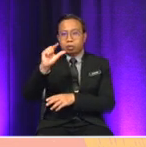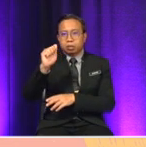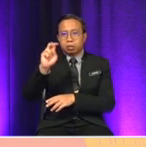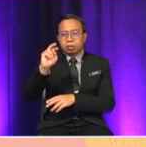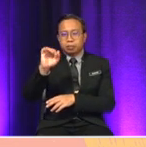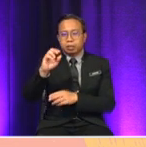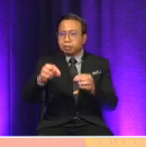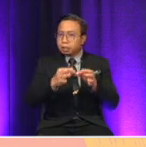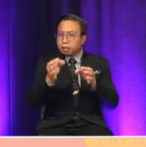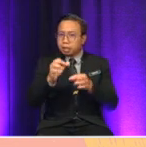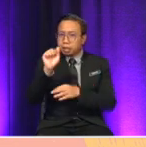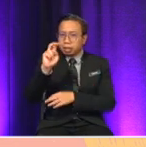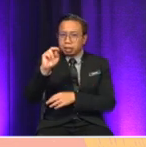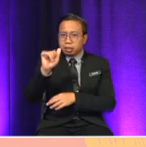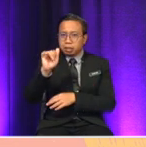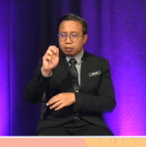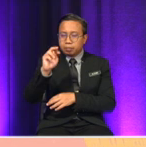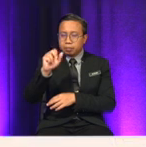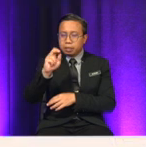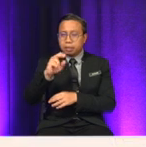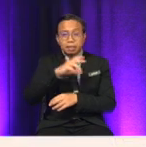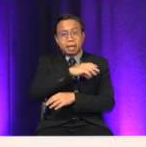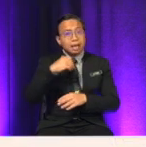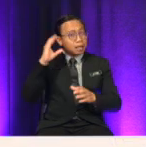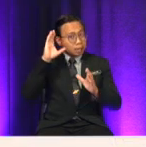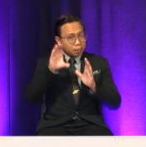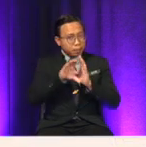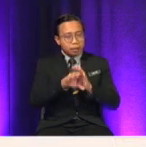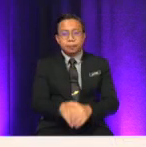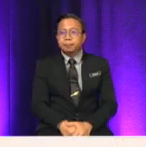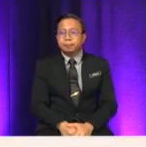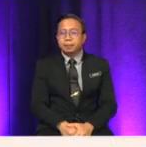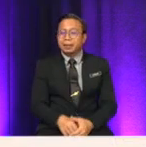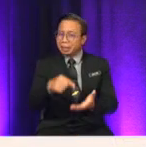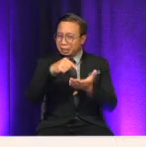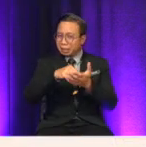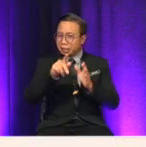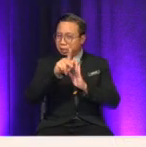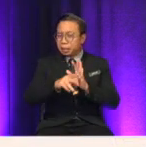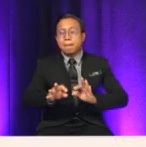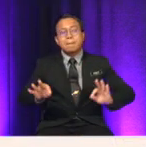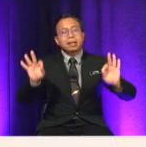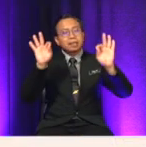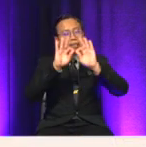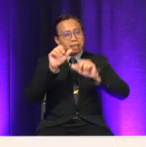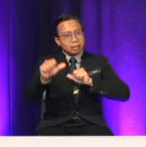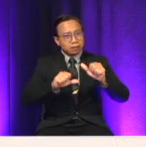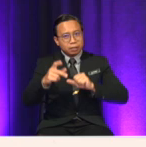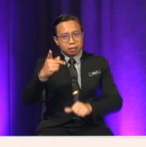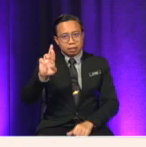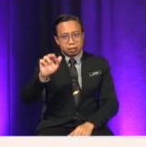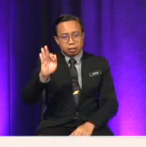anyaman dan juga bingkai gambar. Baik, berikut juga merupakan kepentingan aktiviti kraf tangan